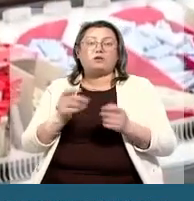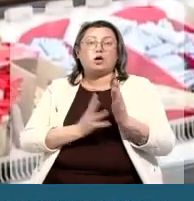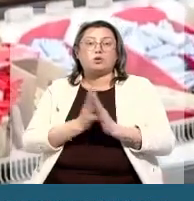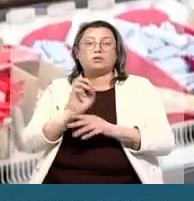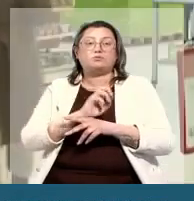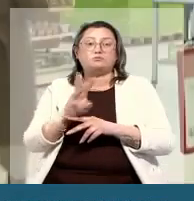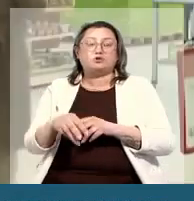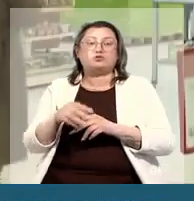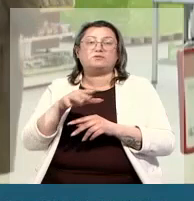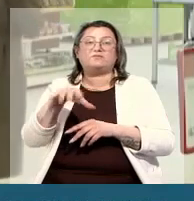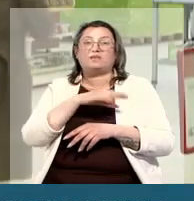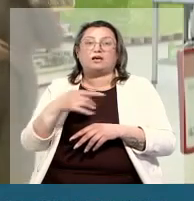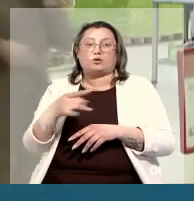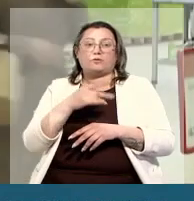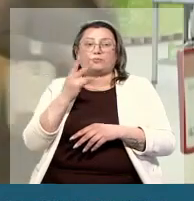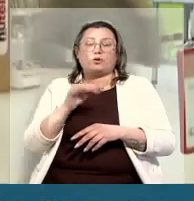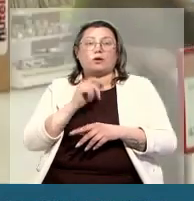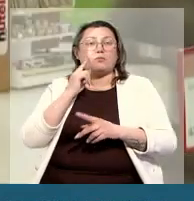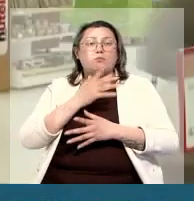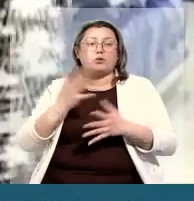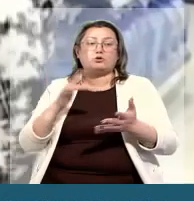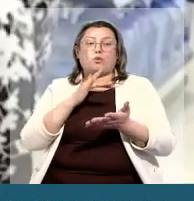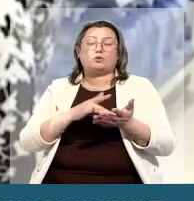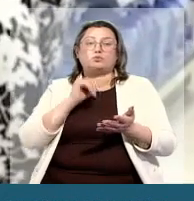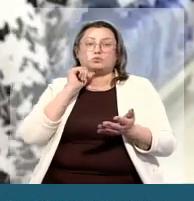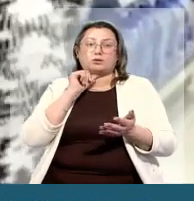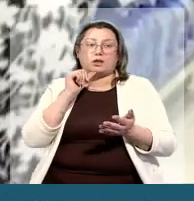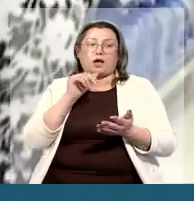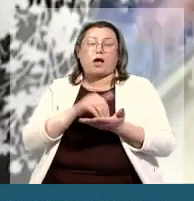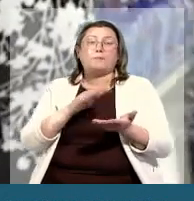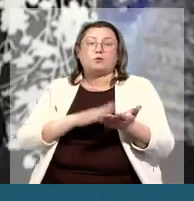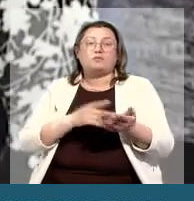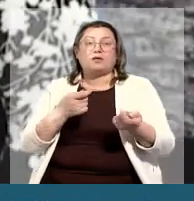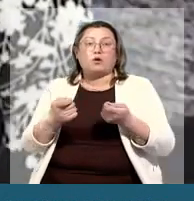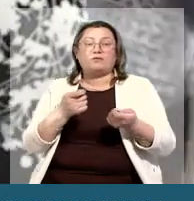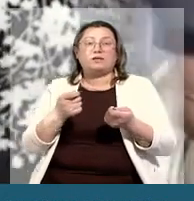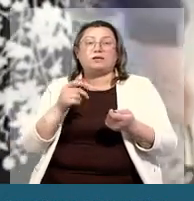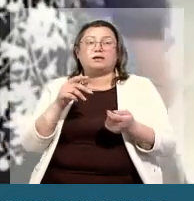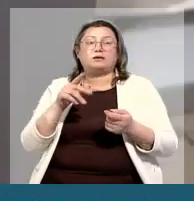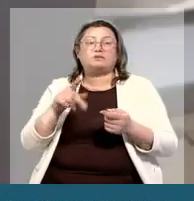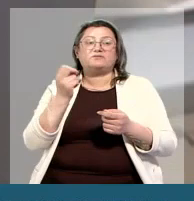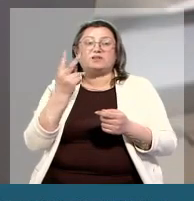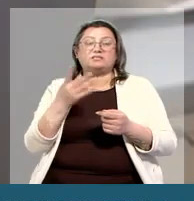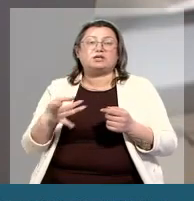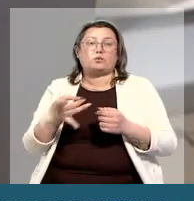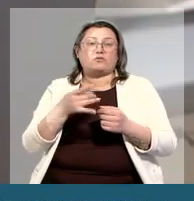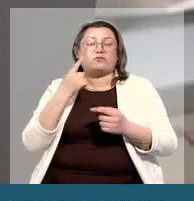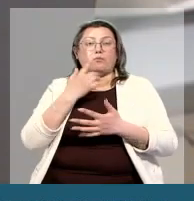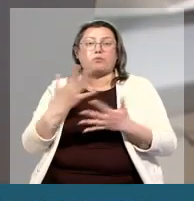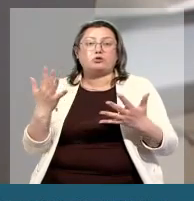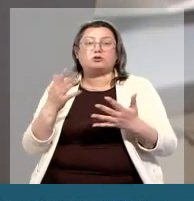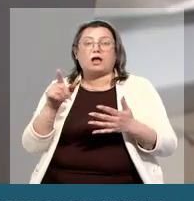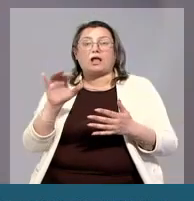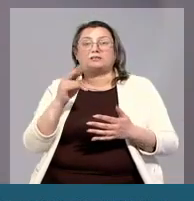рост обеспечен во всех регионах, однако наибольший – в городе Кустанае. В оптовой торговле рост отмечен в 12 регионах, наибольший –